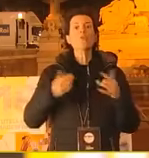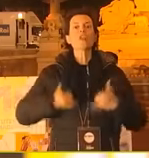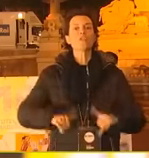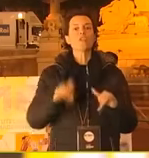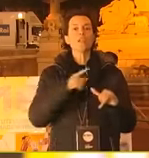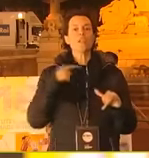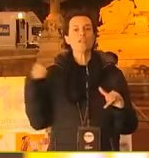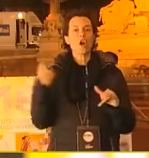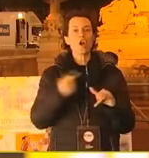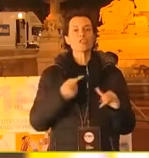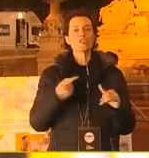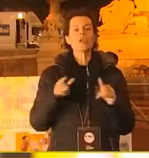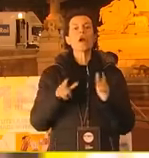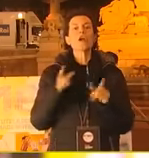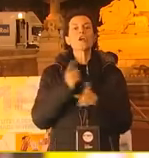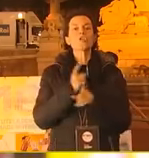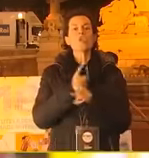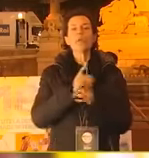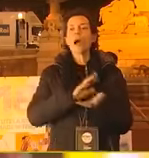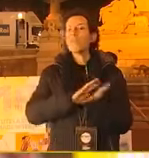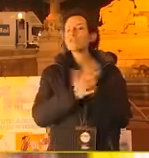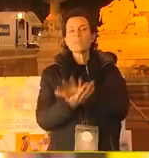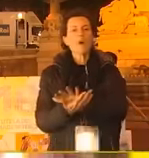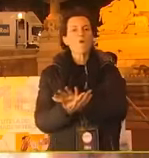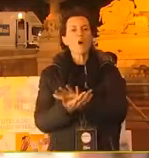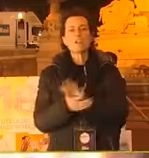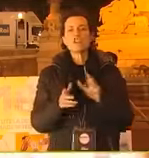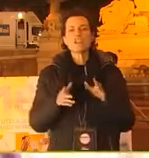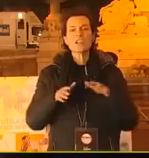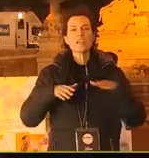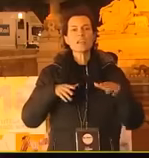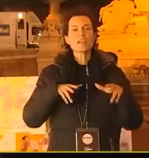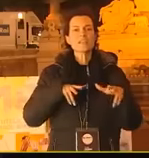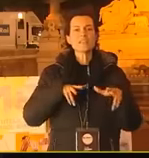sistema dei partiti.